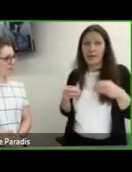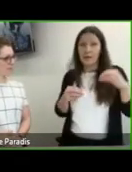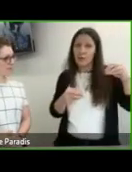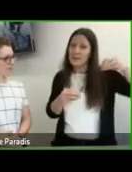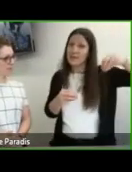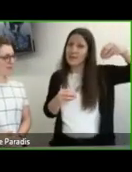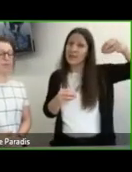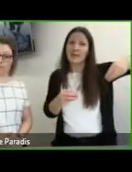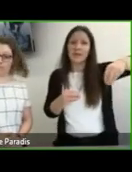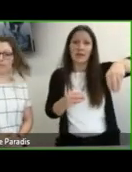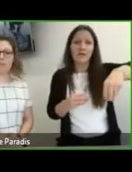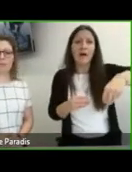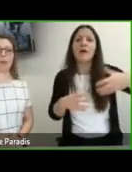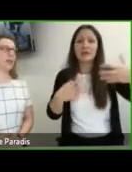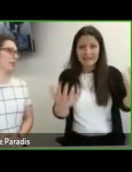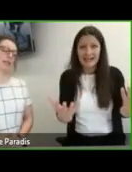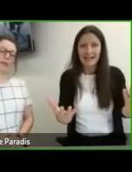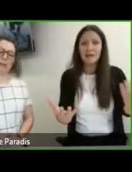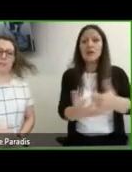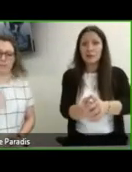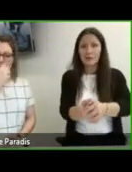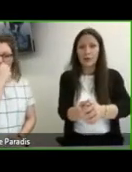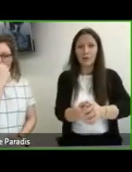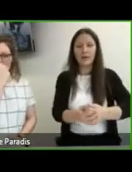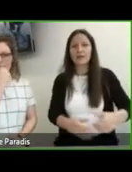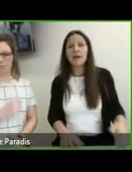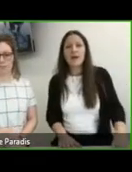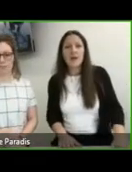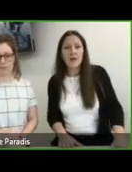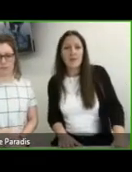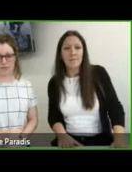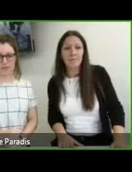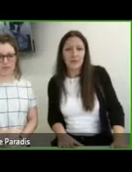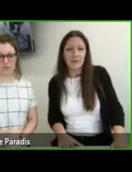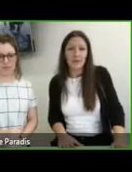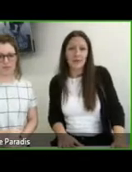filtre, le biais de confirmation, il est très, très fort dans ce phénomène